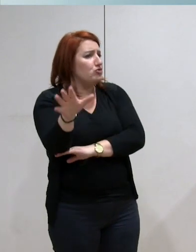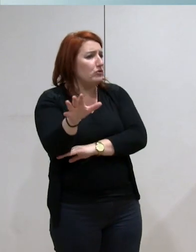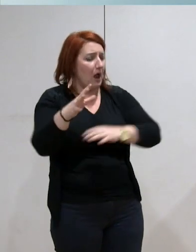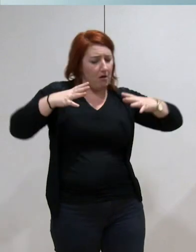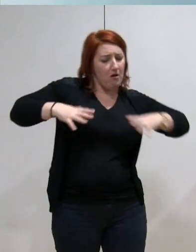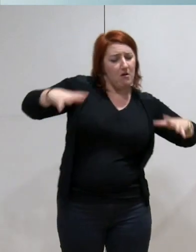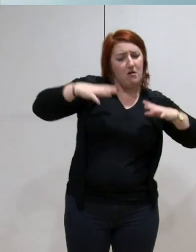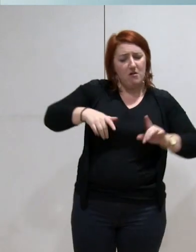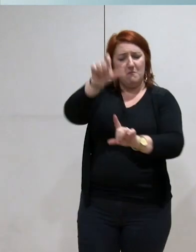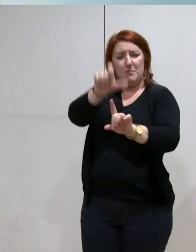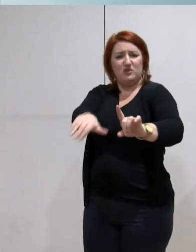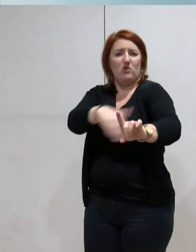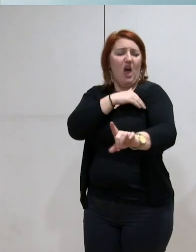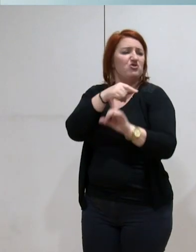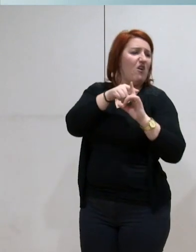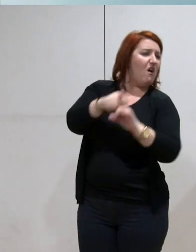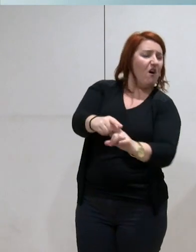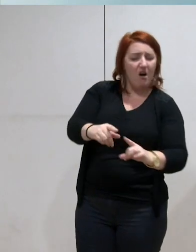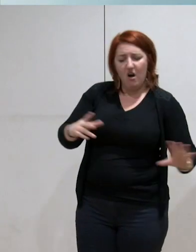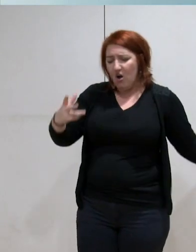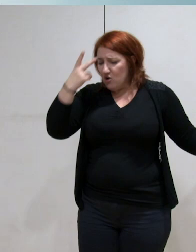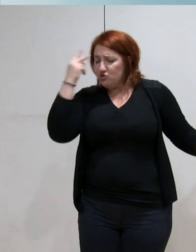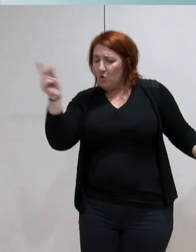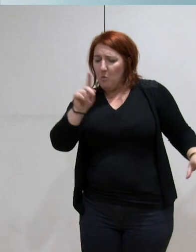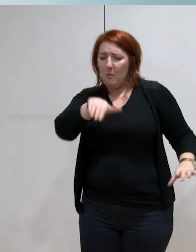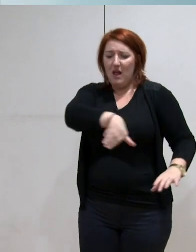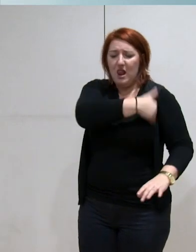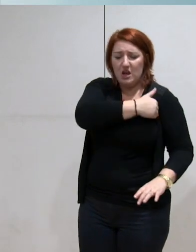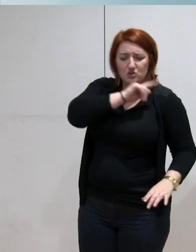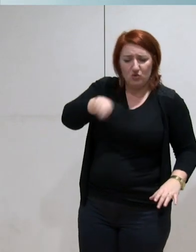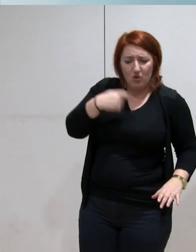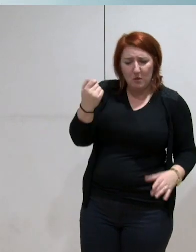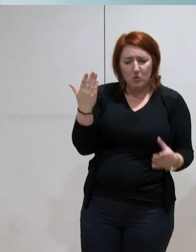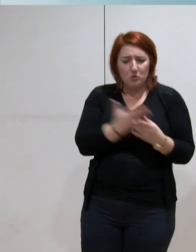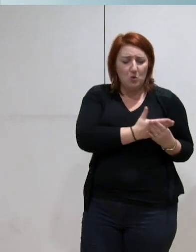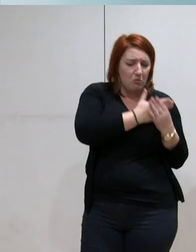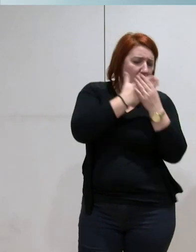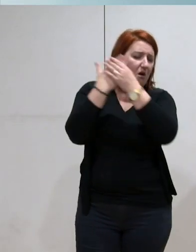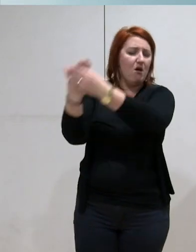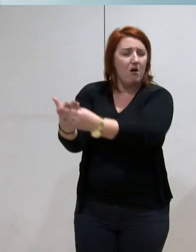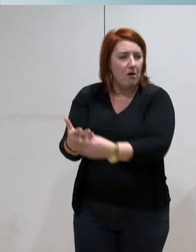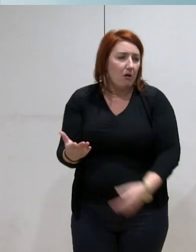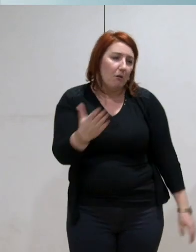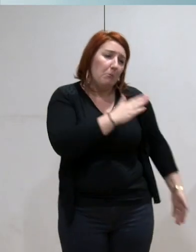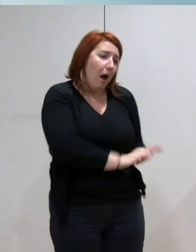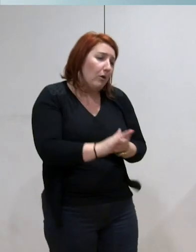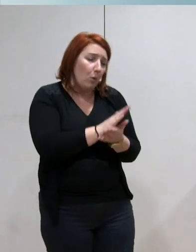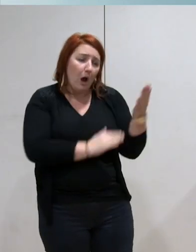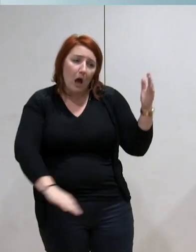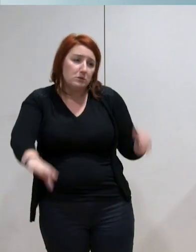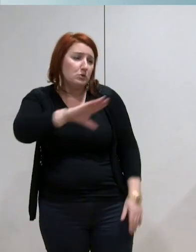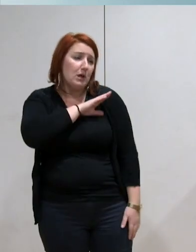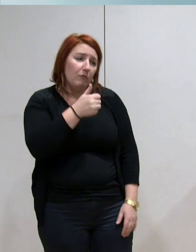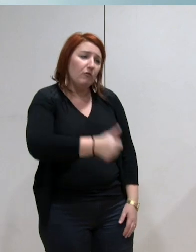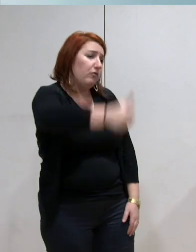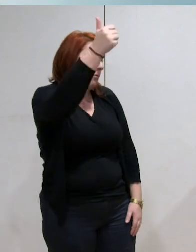la collectivité disant je ne comprends pas que l'agent n'a pas transmis les documents assumer vos responsabilité les agents